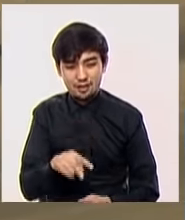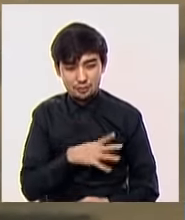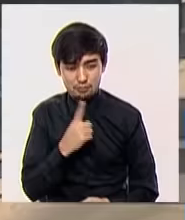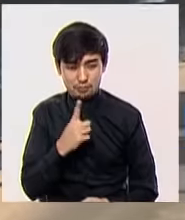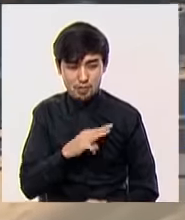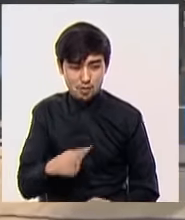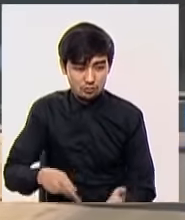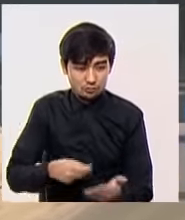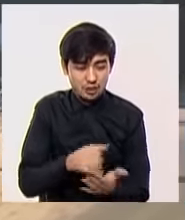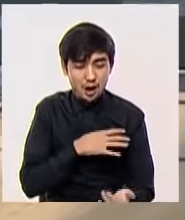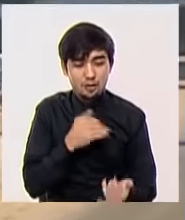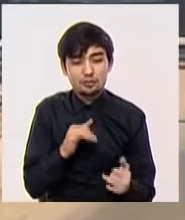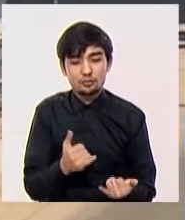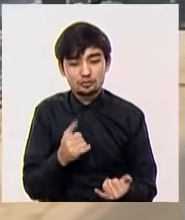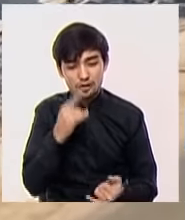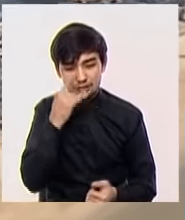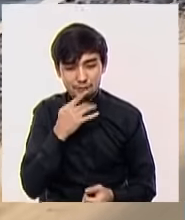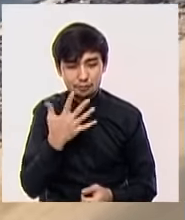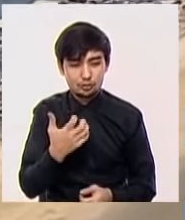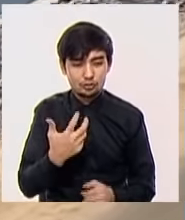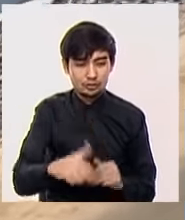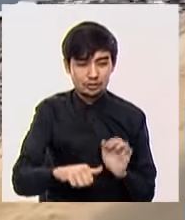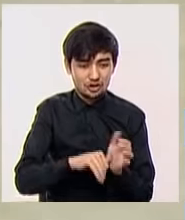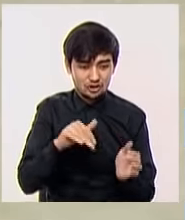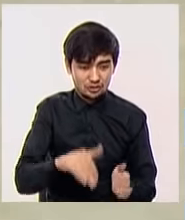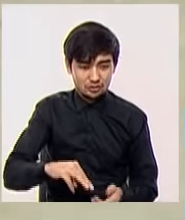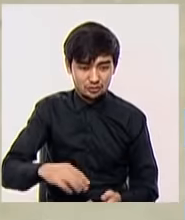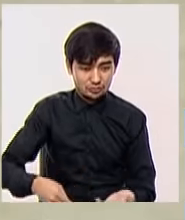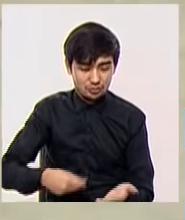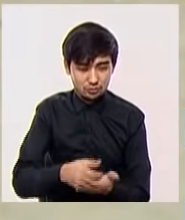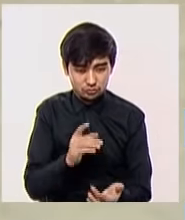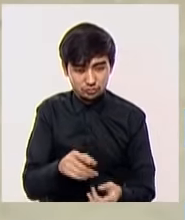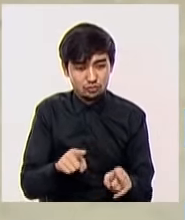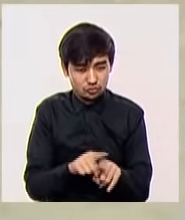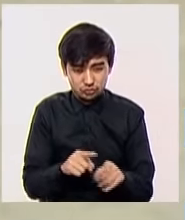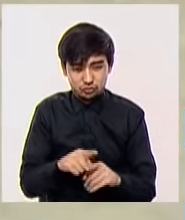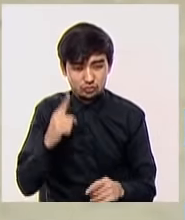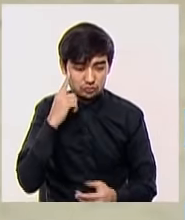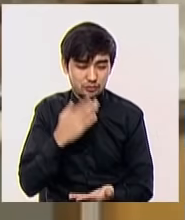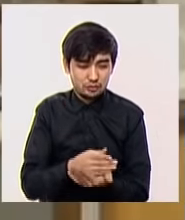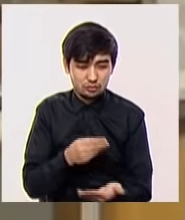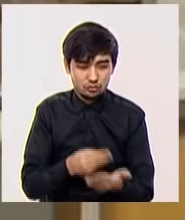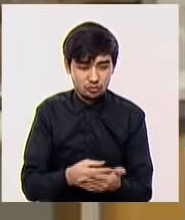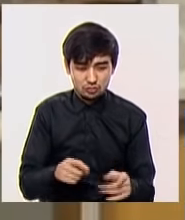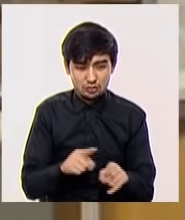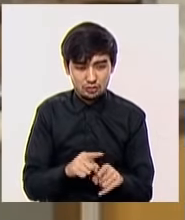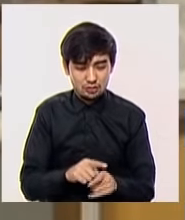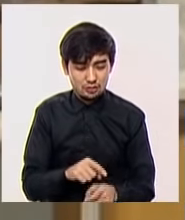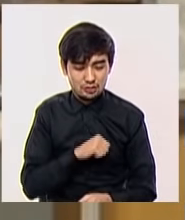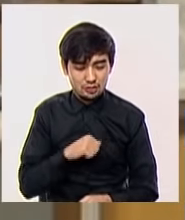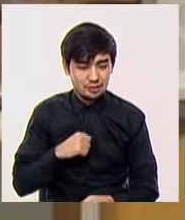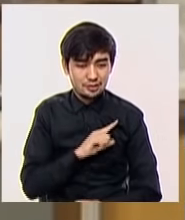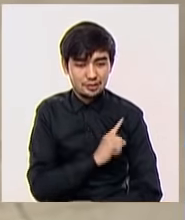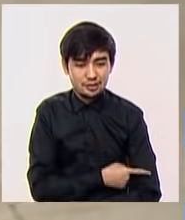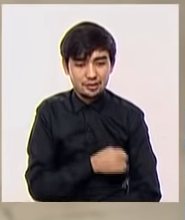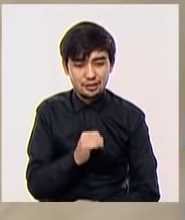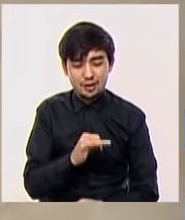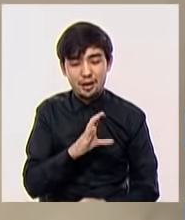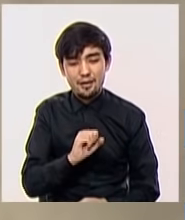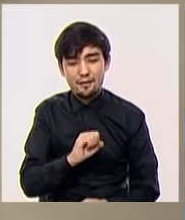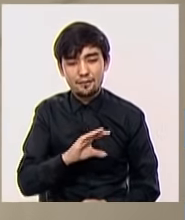теперь казахстанцы будут платить 500 36 тысяч тенге они считают что ставки все равно необоснованно высокие и автопром должны